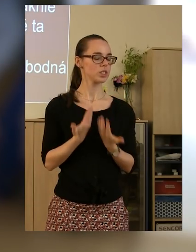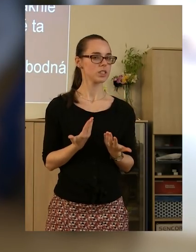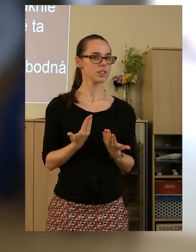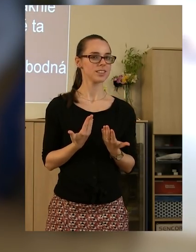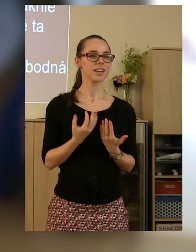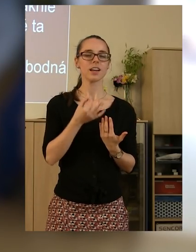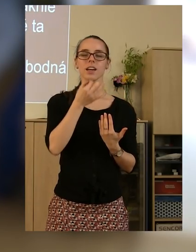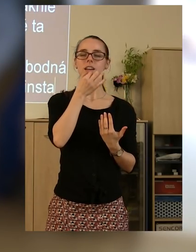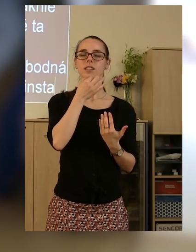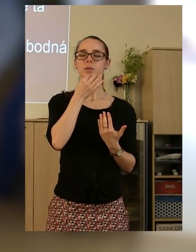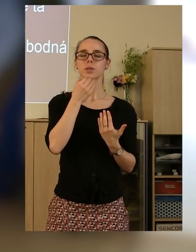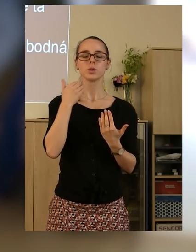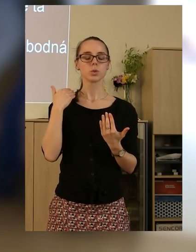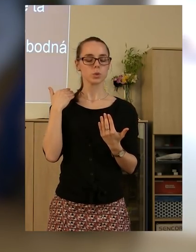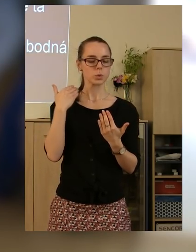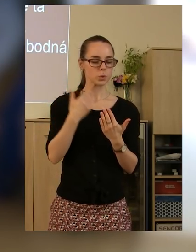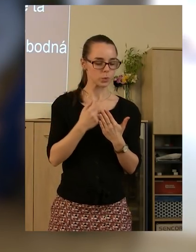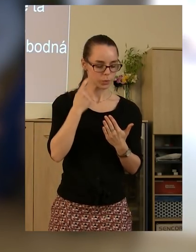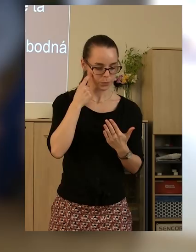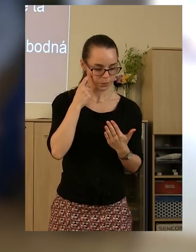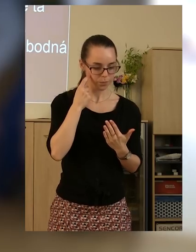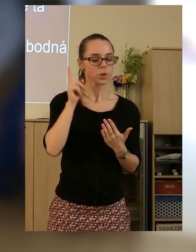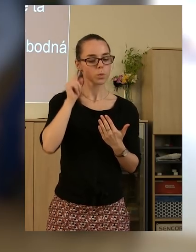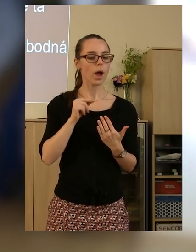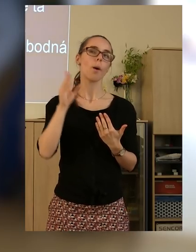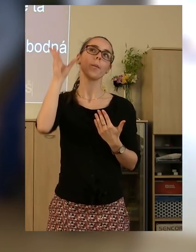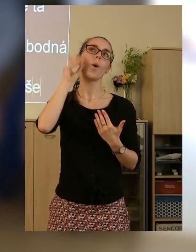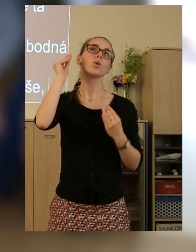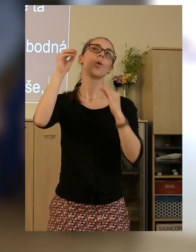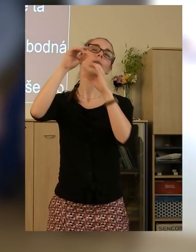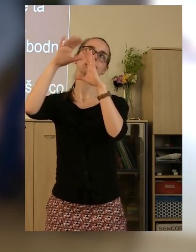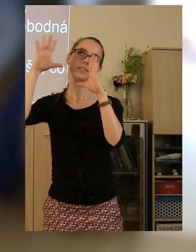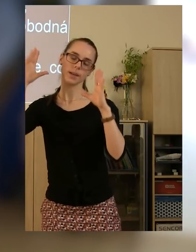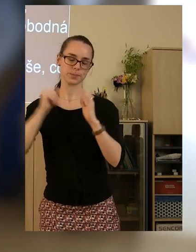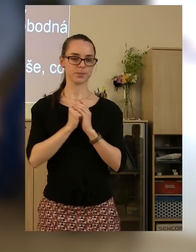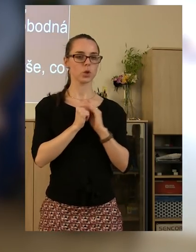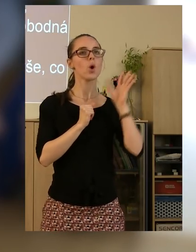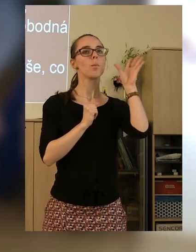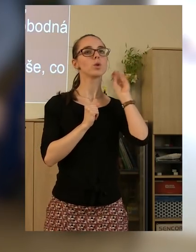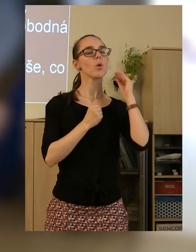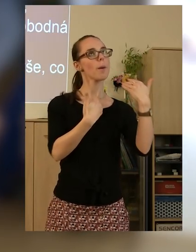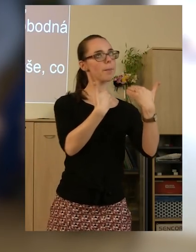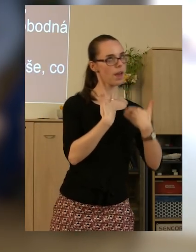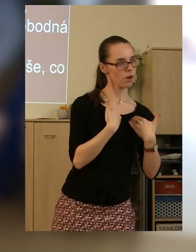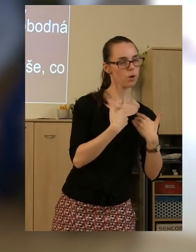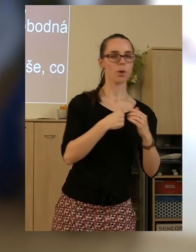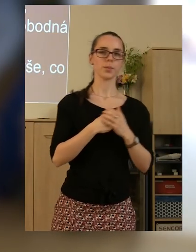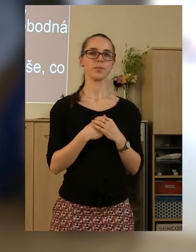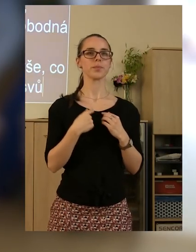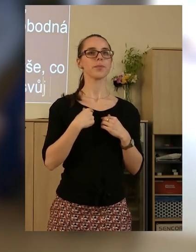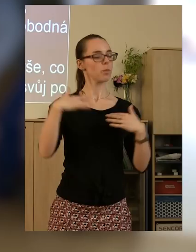instanci můžu vyslechnout vše, co tady bylo řečeno. Svůj sen, svůj pocit, svoji